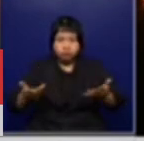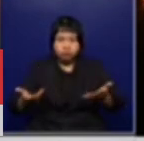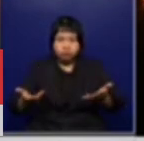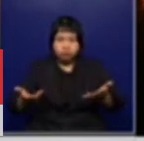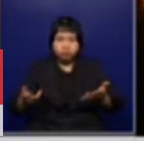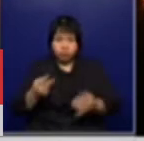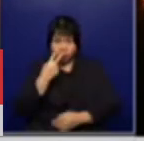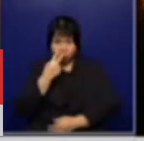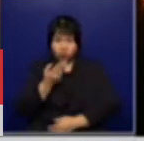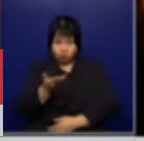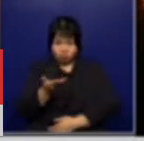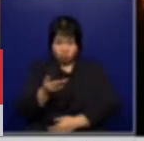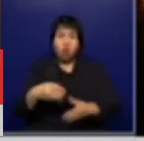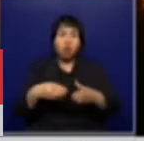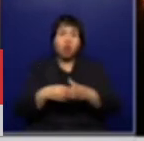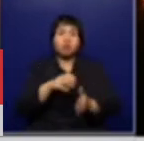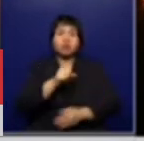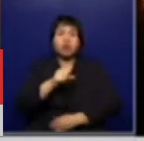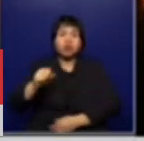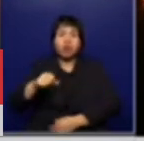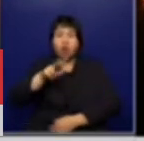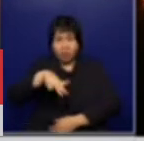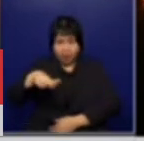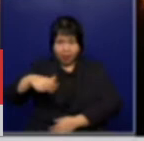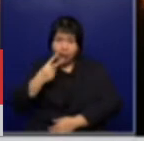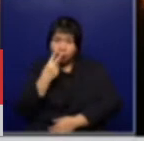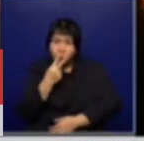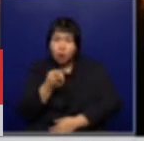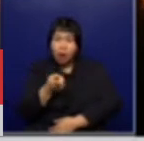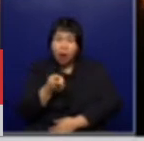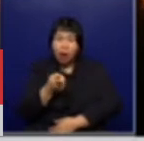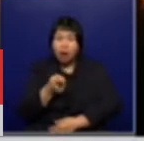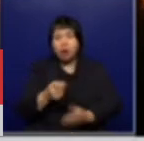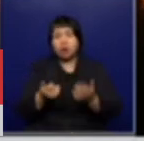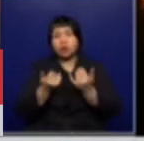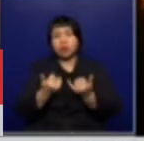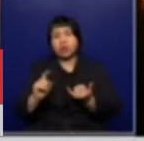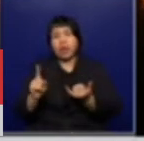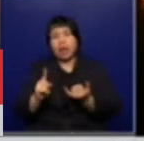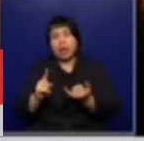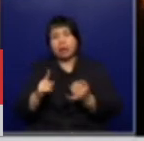สสพรรคเพื่อไทยได้ไปลงพื้นที่นะคะตอนทุกวันนี้ค่ะก็ยังไม่สาม